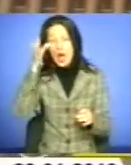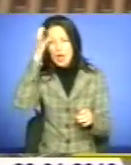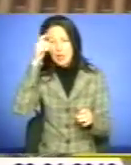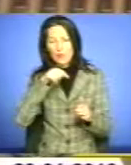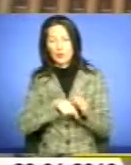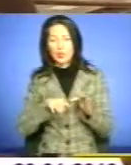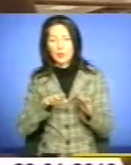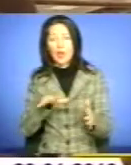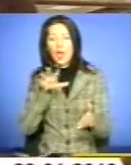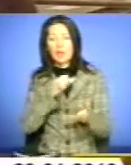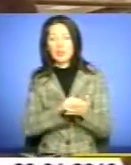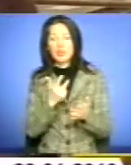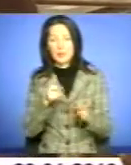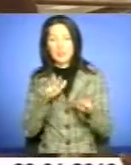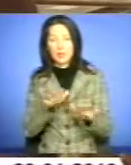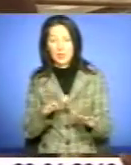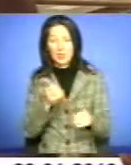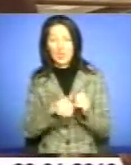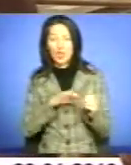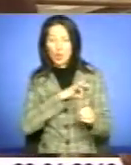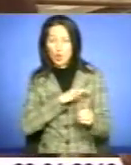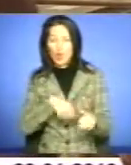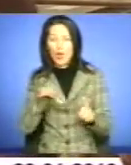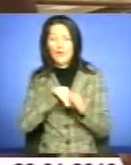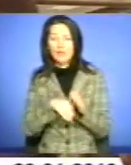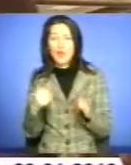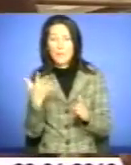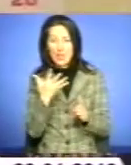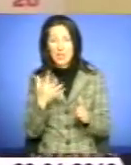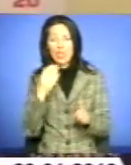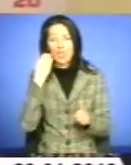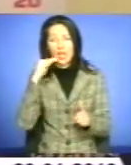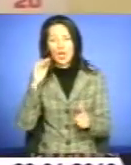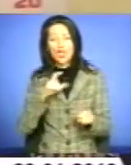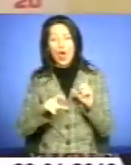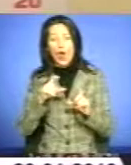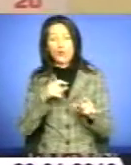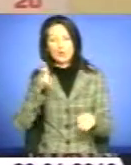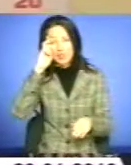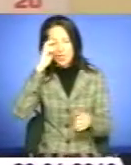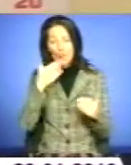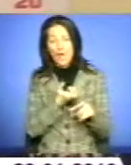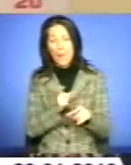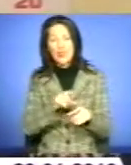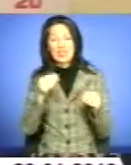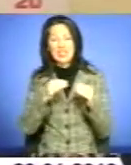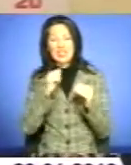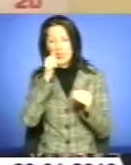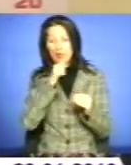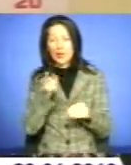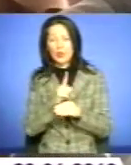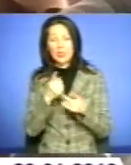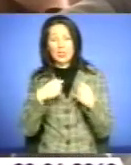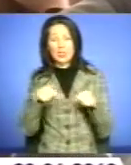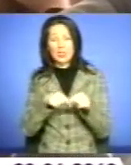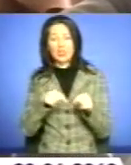третє місце серед юридичних та увійшла до п'ятірки найкращих вузів держави. Вже більше 10 років Тернопільське відділення навчально-наукового